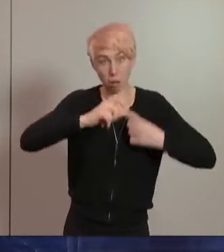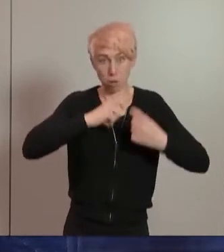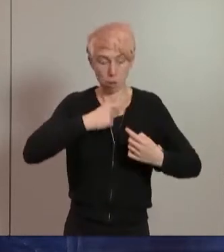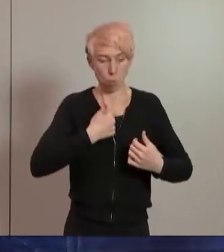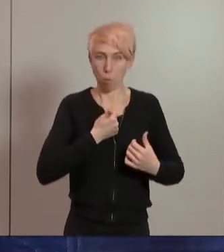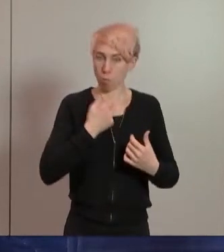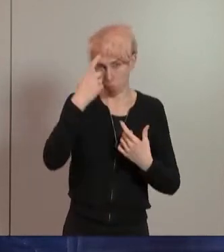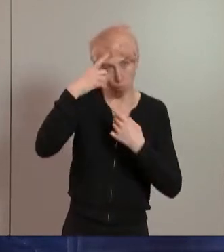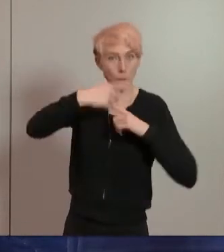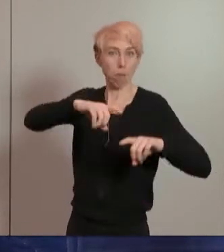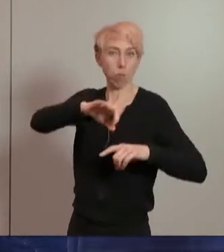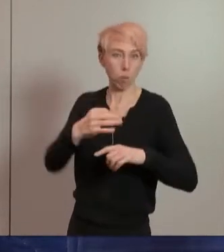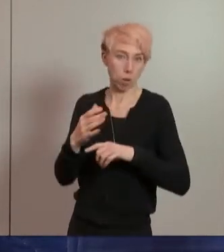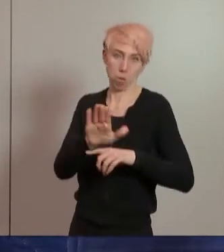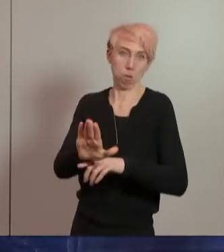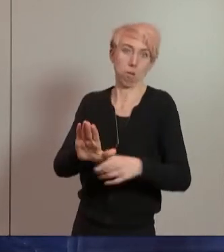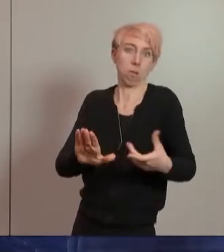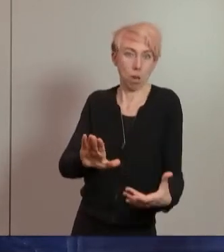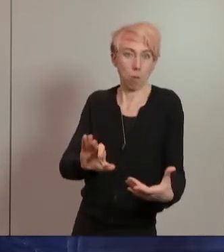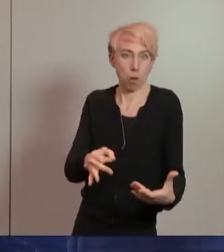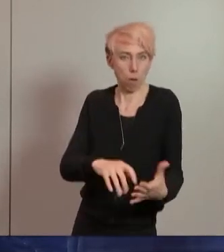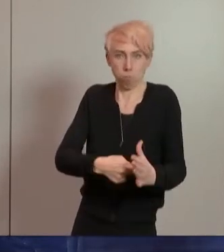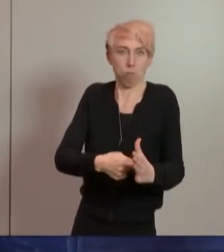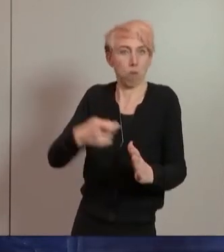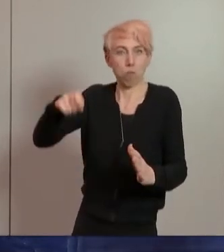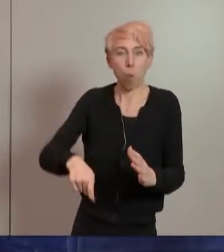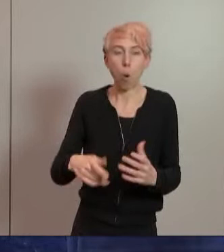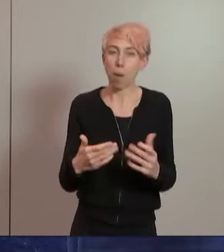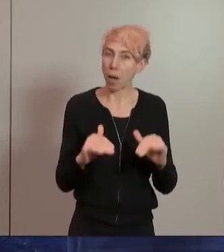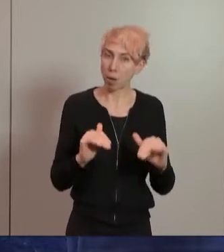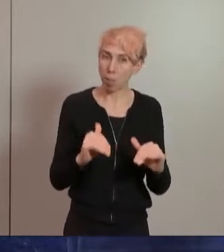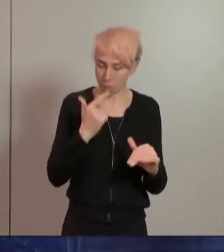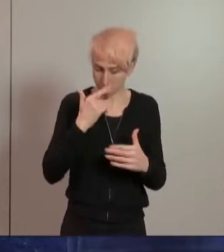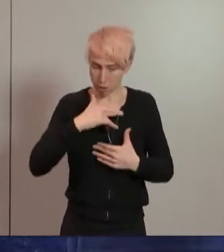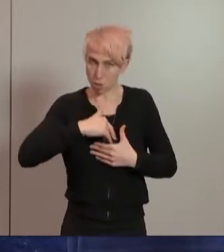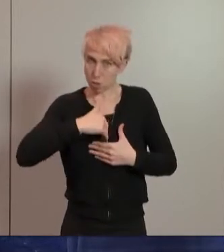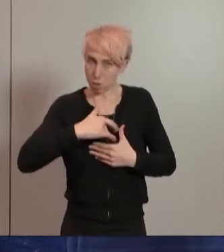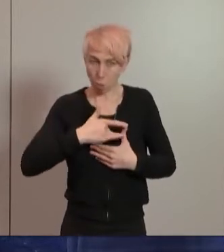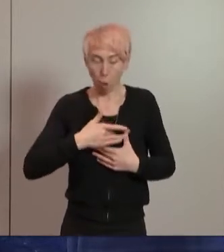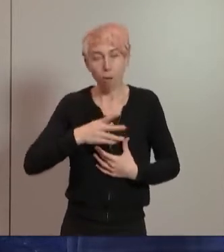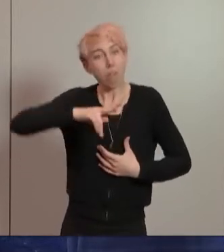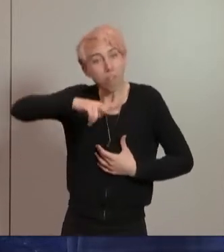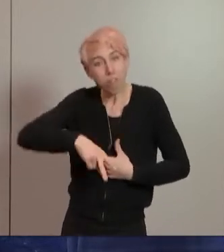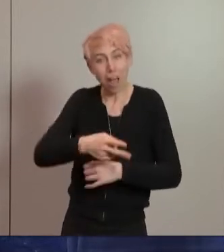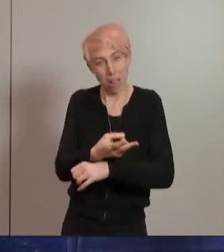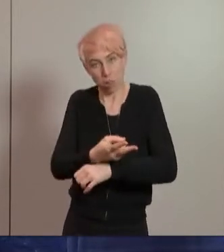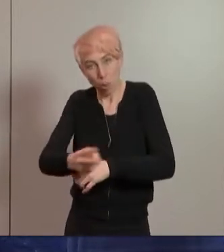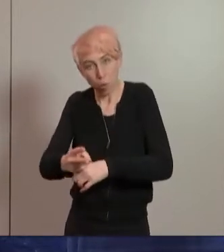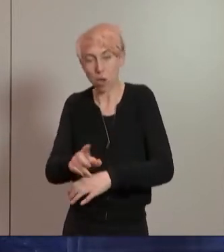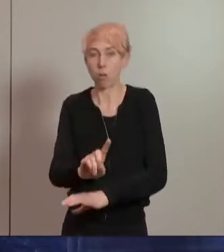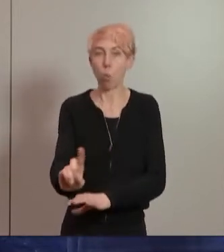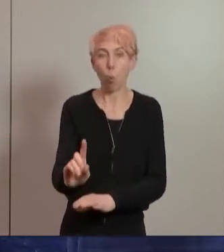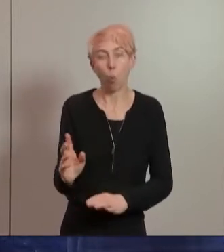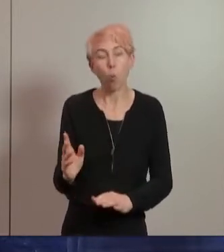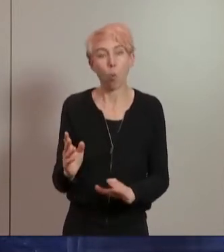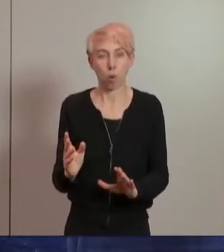grande fermeté, mais qui ne traduisent pas forcément, au-delà du sentiment lui-même, une mise en danger réelle des habitants.